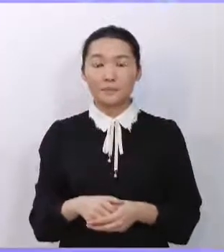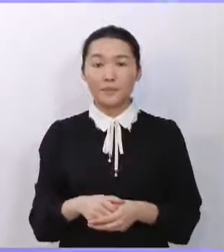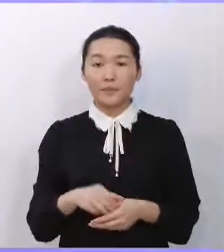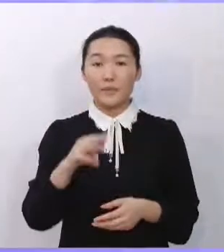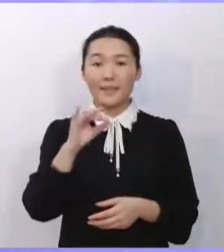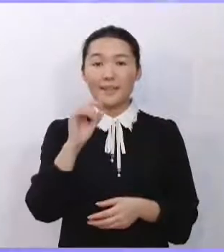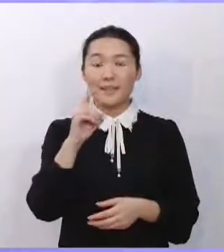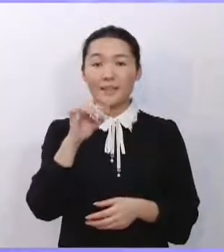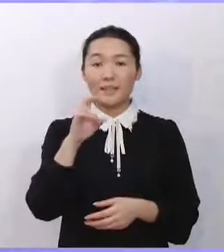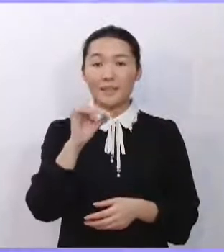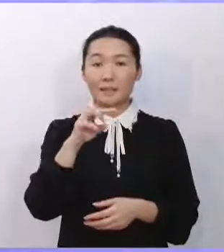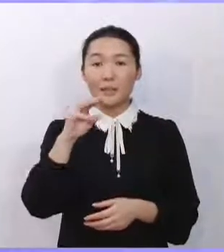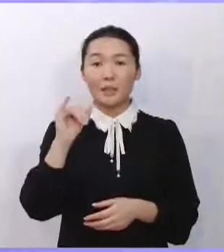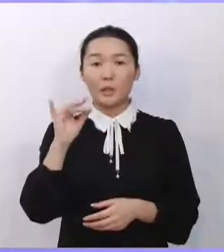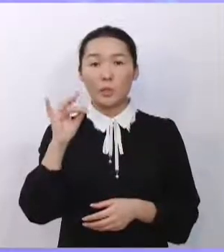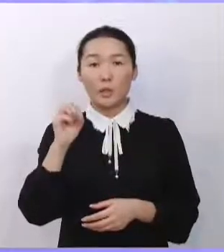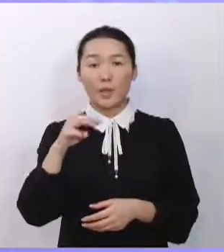Дизилип турат.